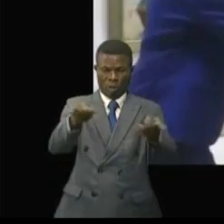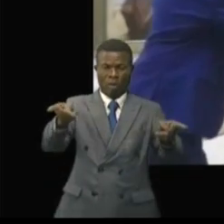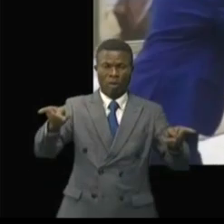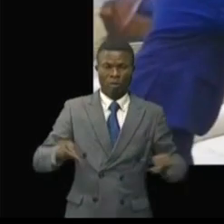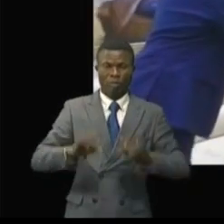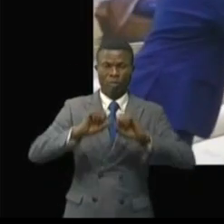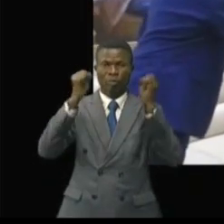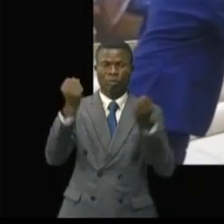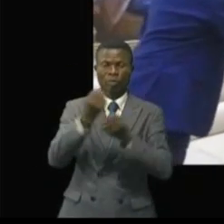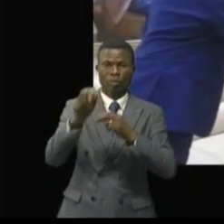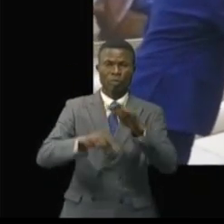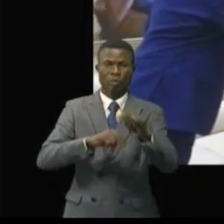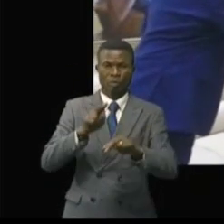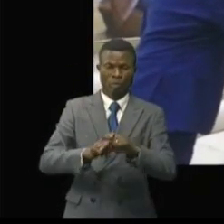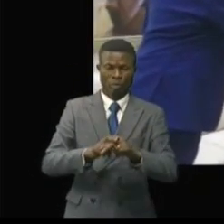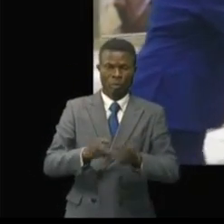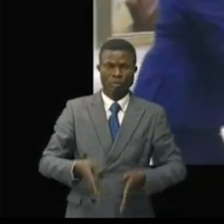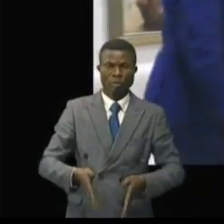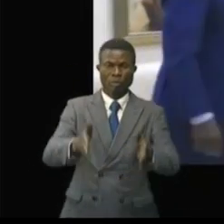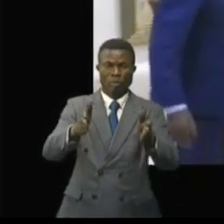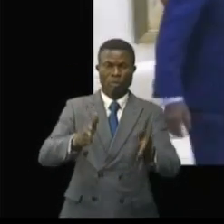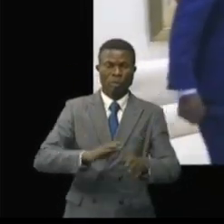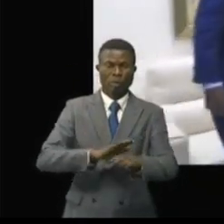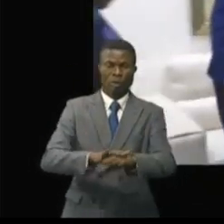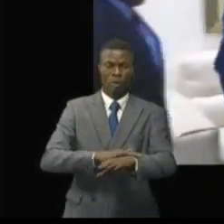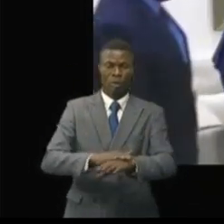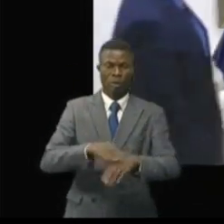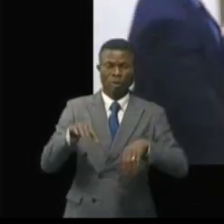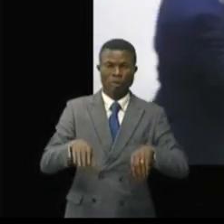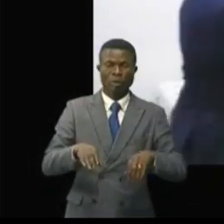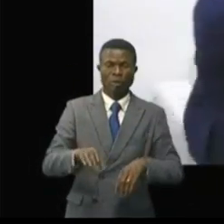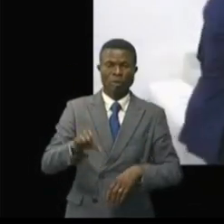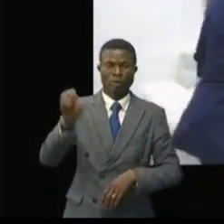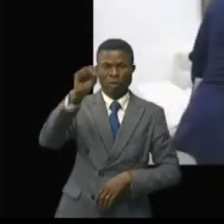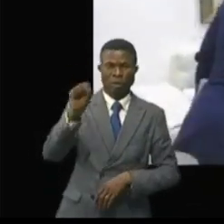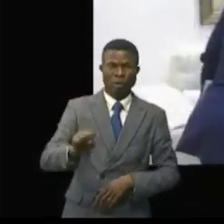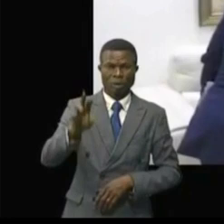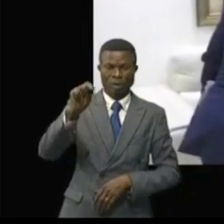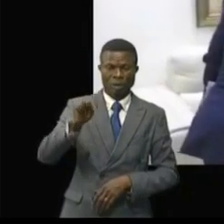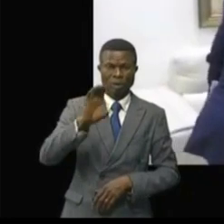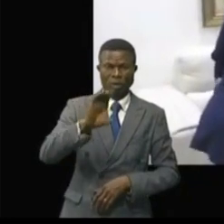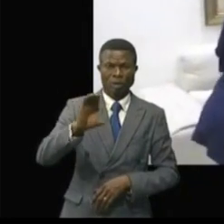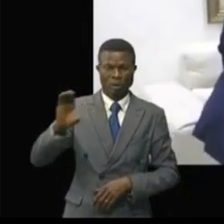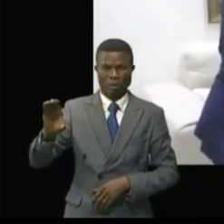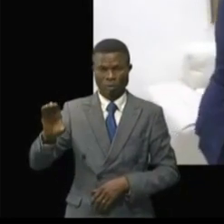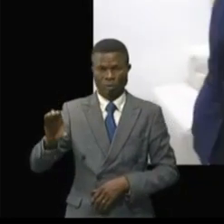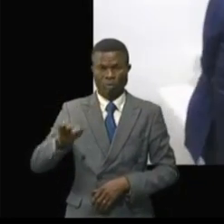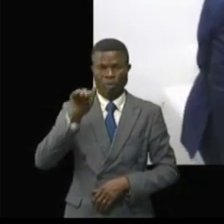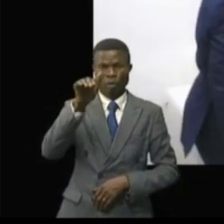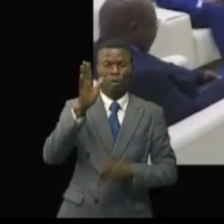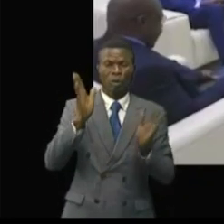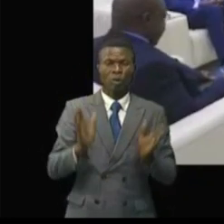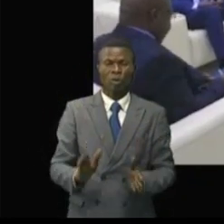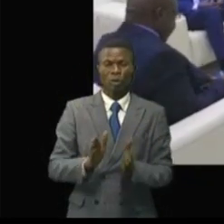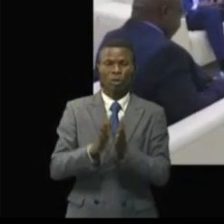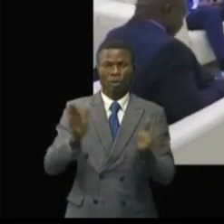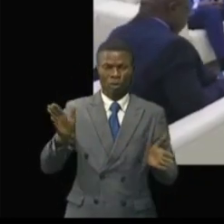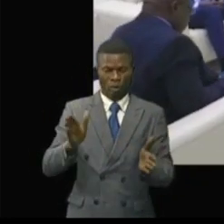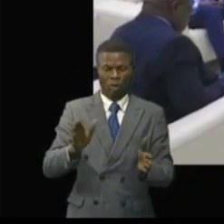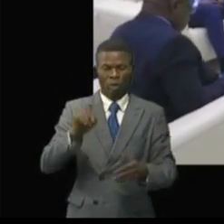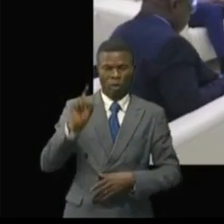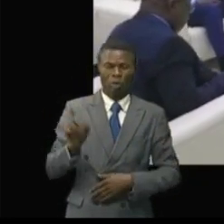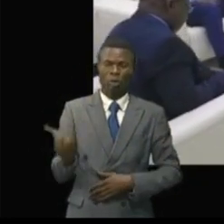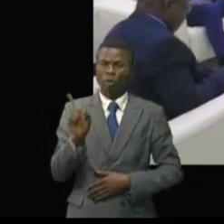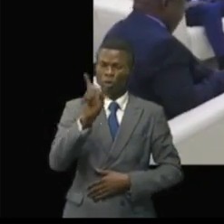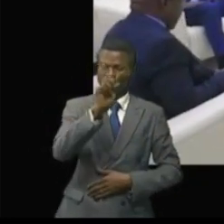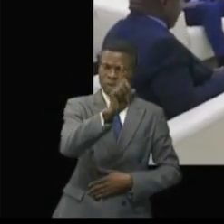Société nationale des chemins de fer du Congo, SNCC. Son directeur général, Fabien Mouton, s'est vu dans l'obligation